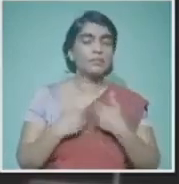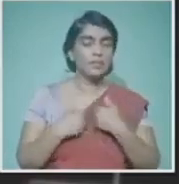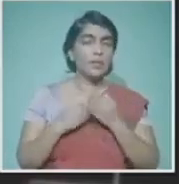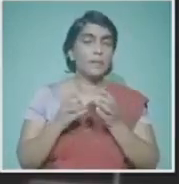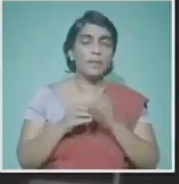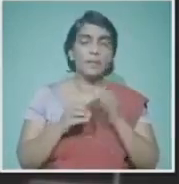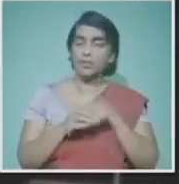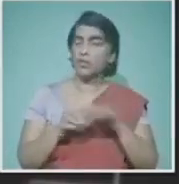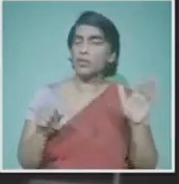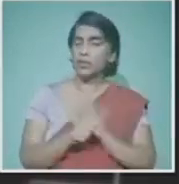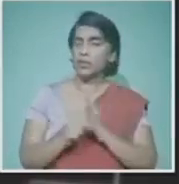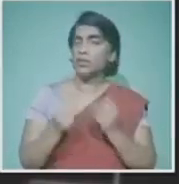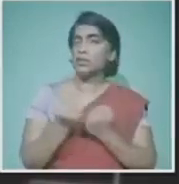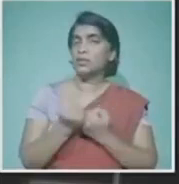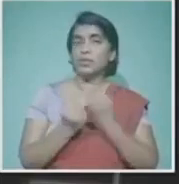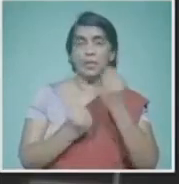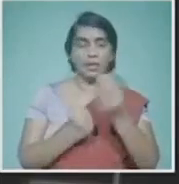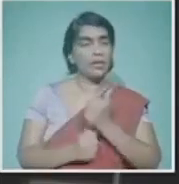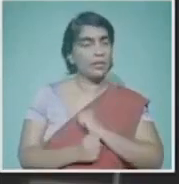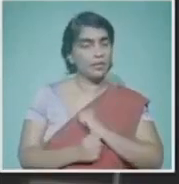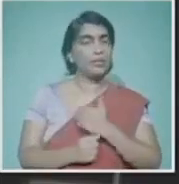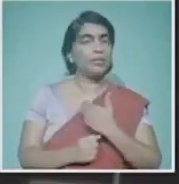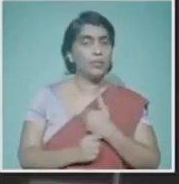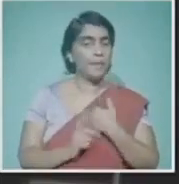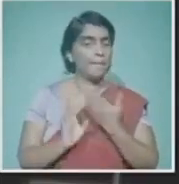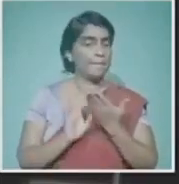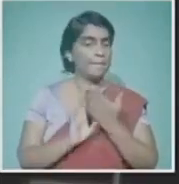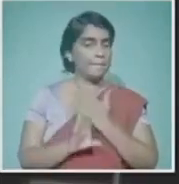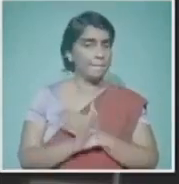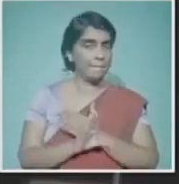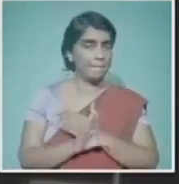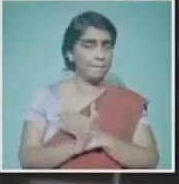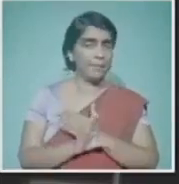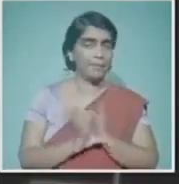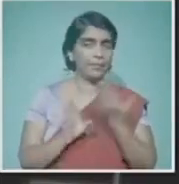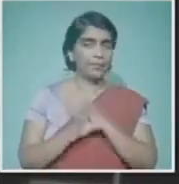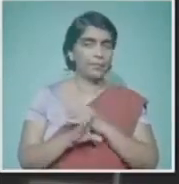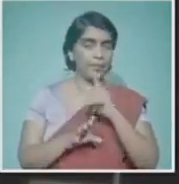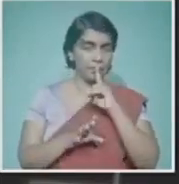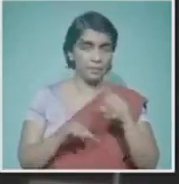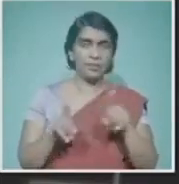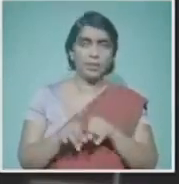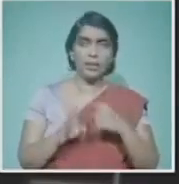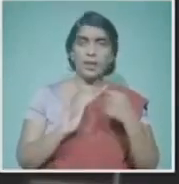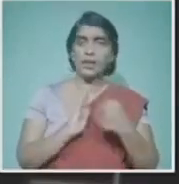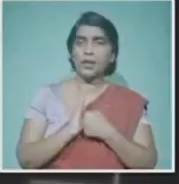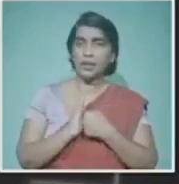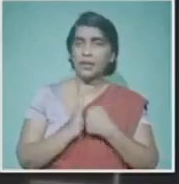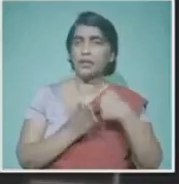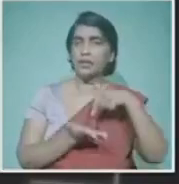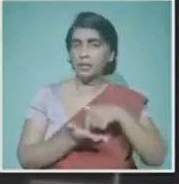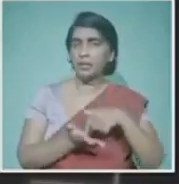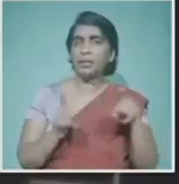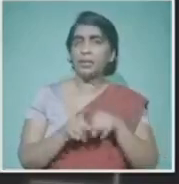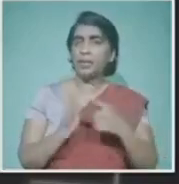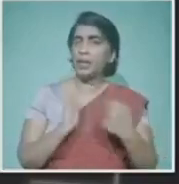உண்மையான இணக்கப்பட்டோடு நான் ஏற்கனவே குறிப்பிட்ட கிழக்காக இருக்கக்கூடிய அந்த மக்களையும் சரியாக நடத்தக்கூடிய சரியான